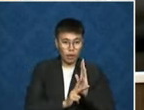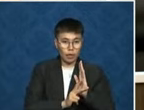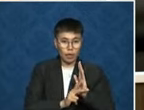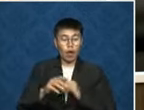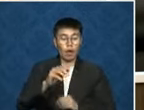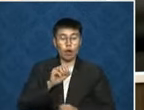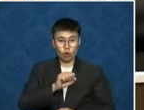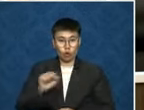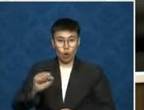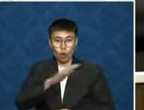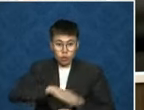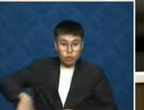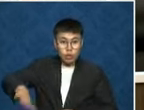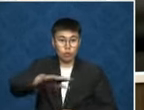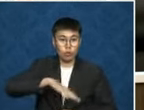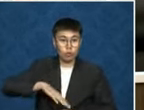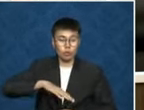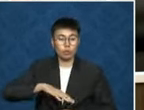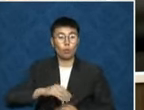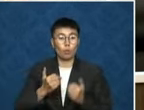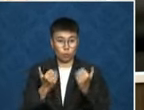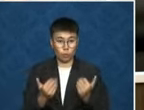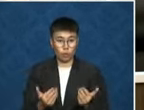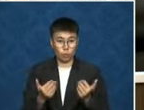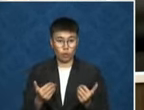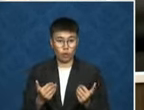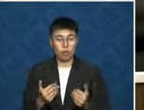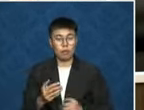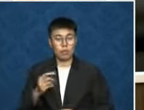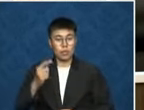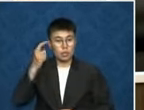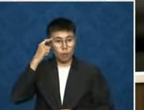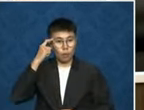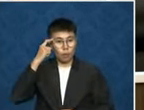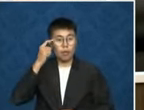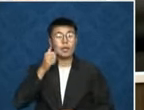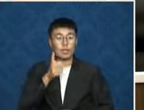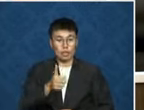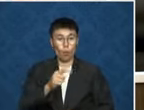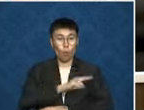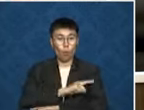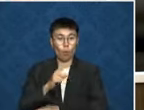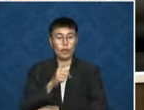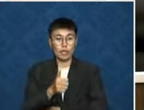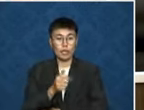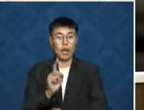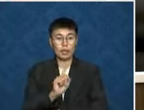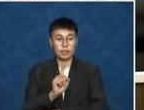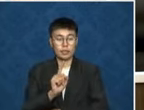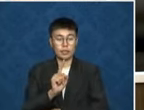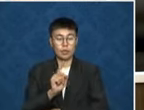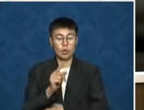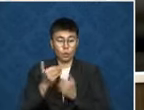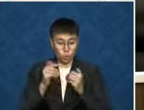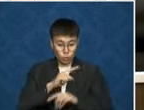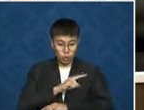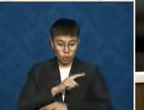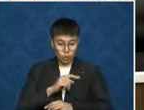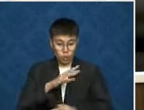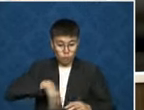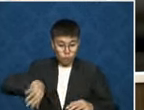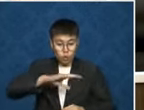นี้เพราะฉะนั้นวันนี้ผมจึงคิดว่าเป็นนิมิตหมายอันดีที่เรามีความเห็นตรงกันว่าสิ่งเหล่านี้ที่จะเกิดขึ้น